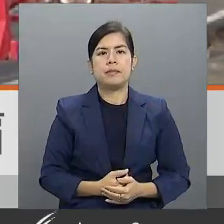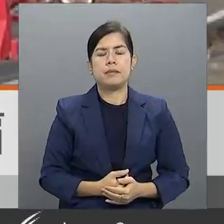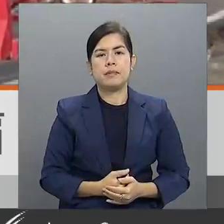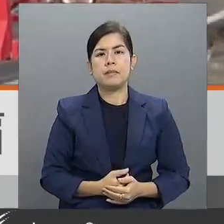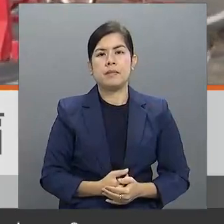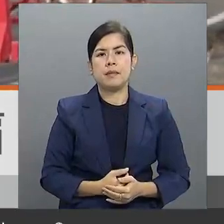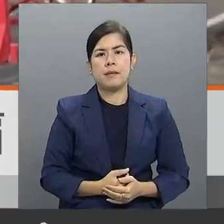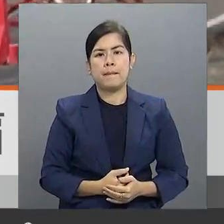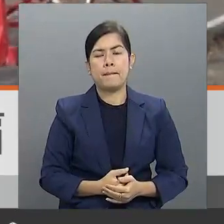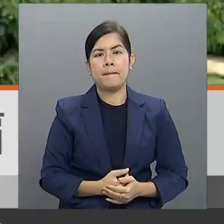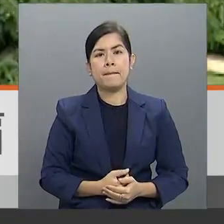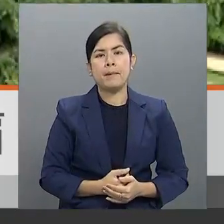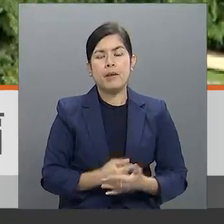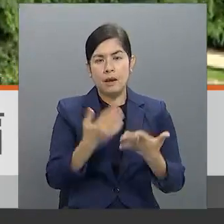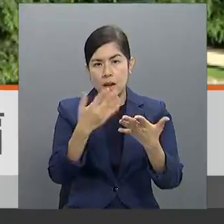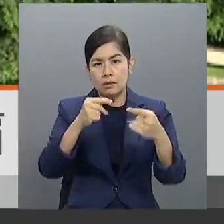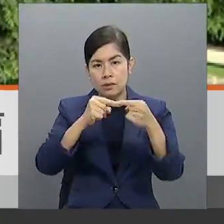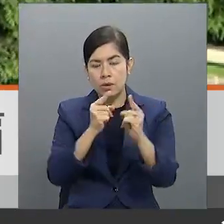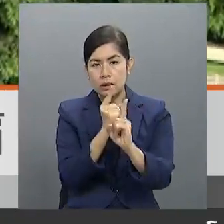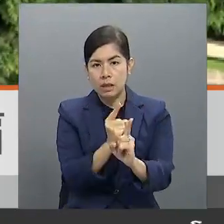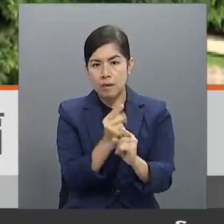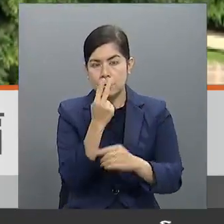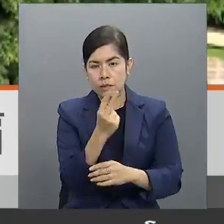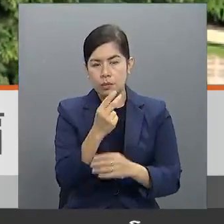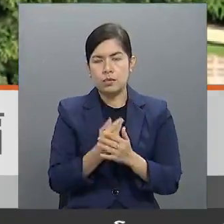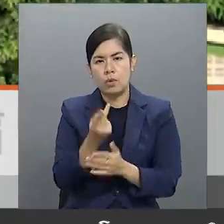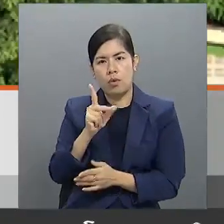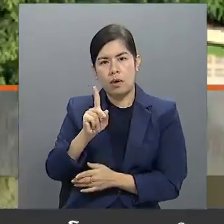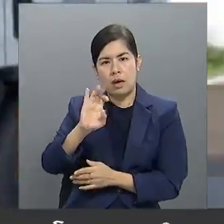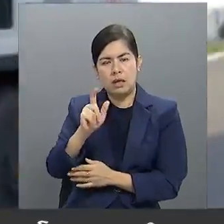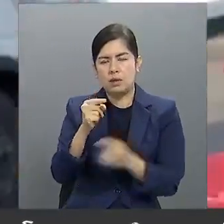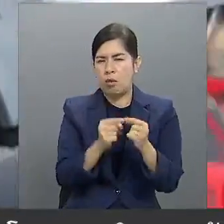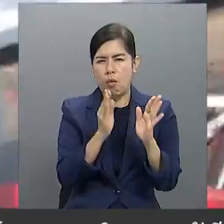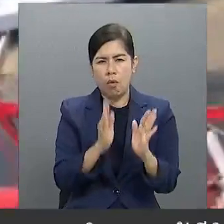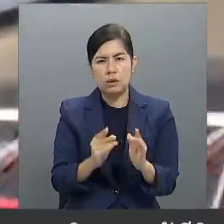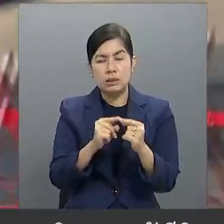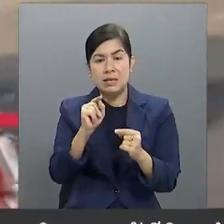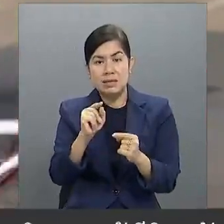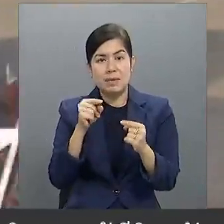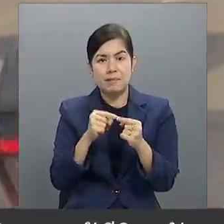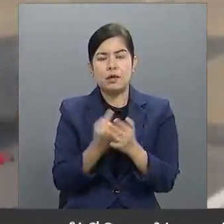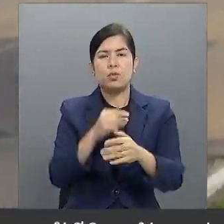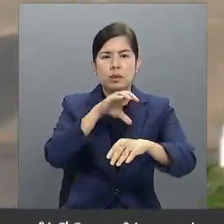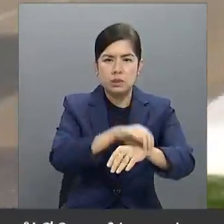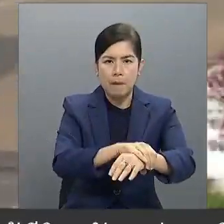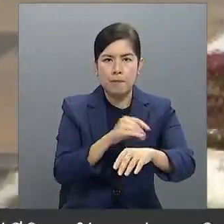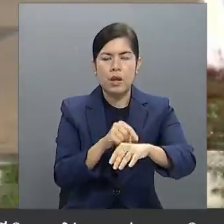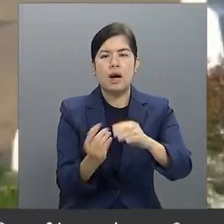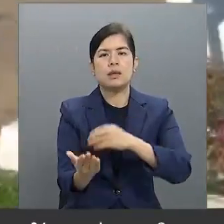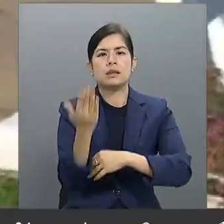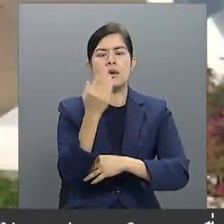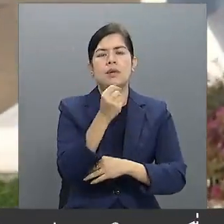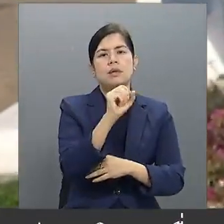และนอกจากนี้ถ้าก็จะไปติดตามคดีในการนำเอกกว่า 20คนที่ถูกจับกุมเมื่อช่วงเช้าวันที่ 15ตุลาคม